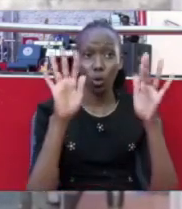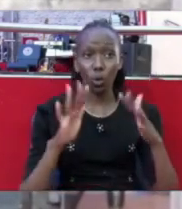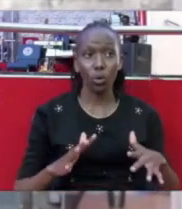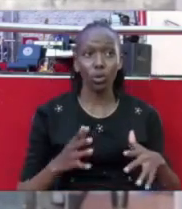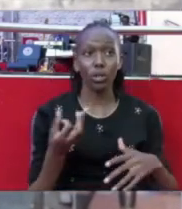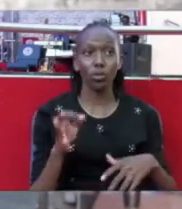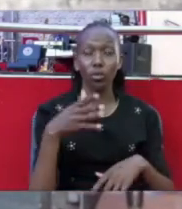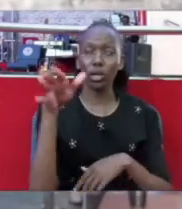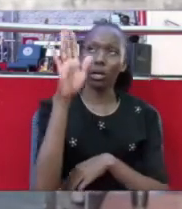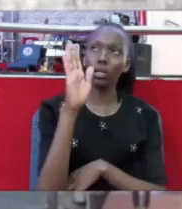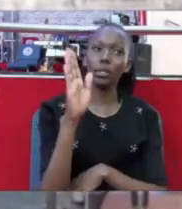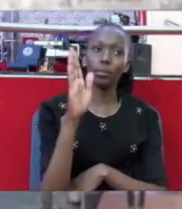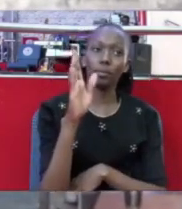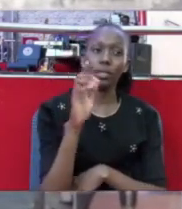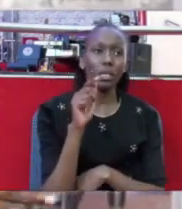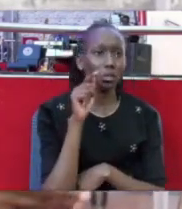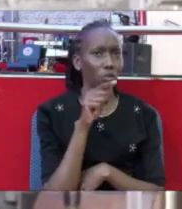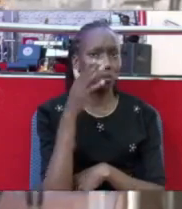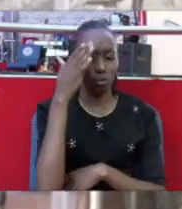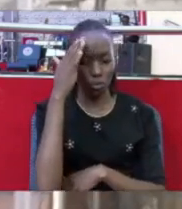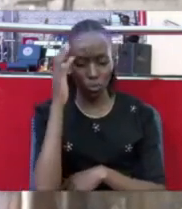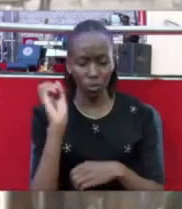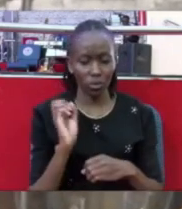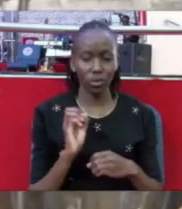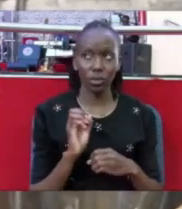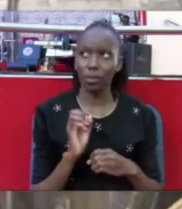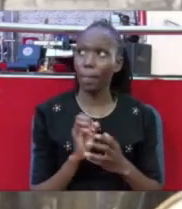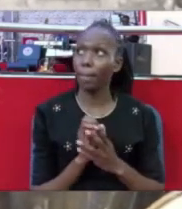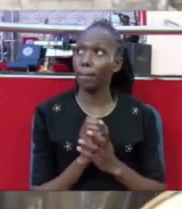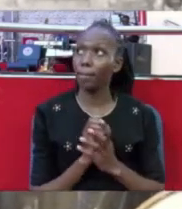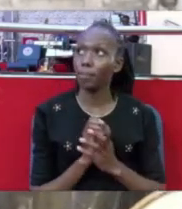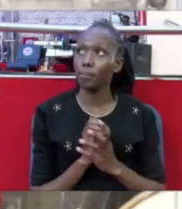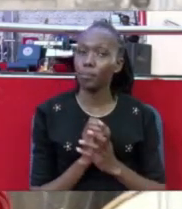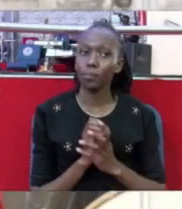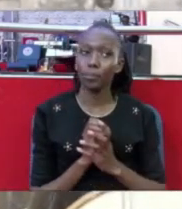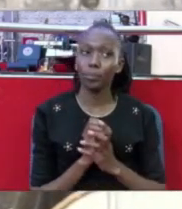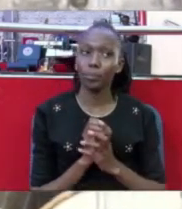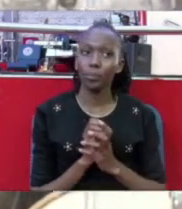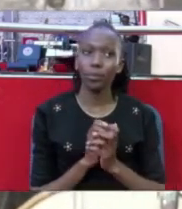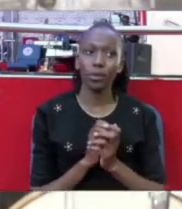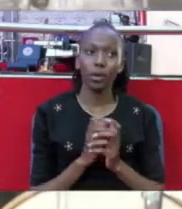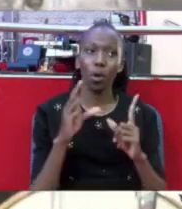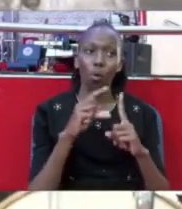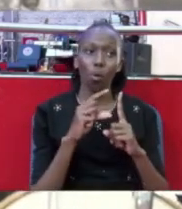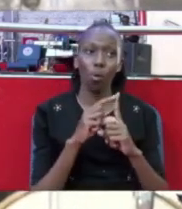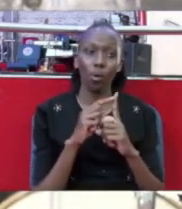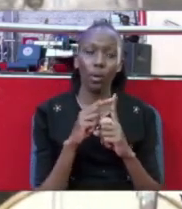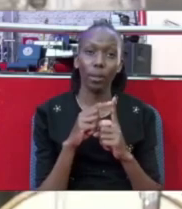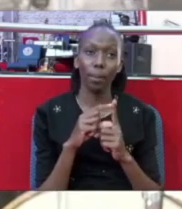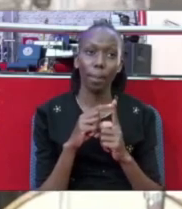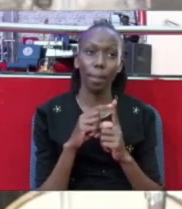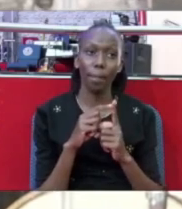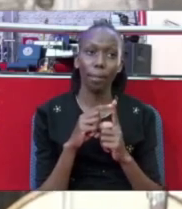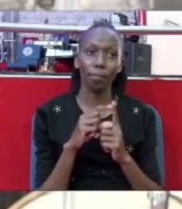ukuu wa Bwana. Isn't that what the scriptures tell us in the book of John chapter 15. Je, hayo sivyo maandiko yanavyotuambia katika